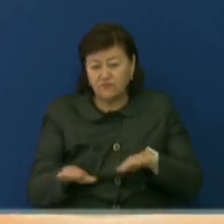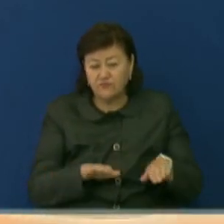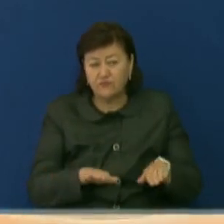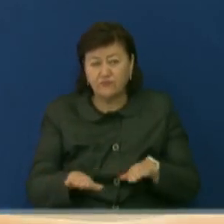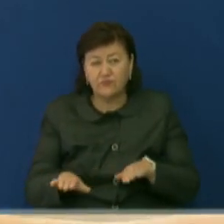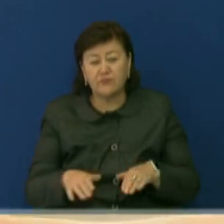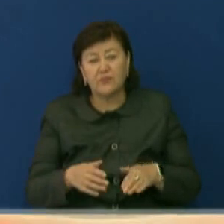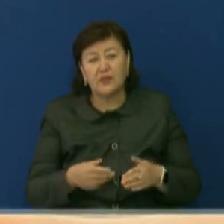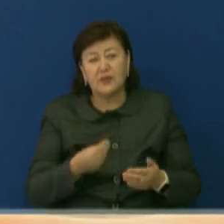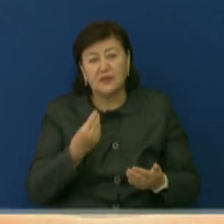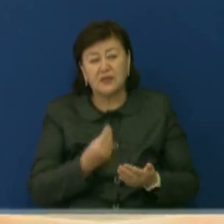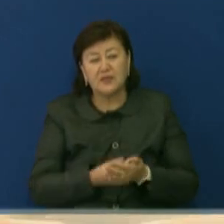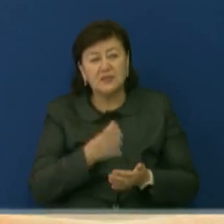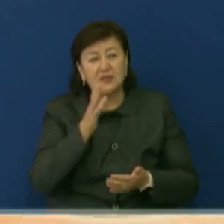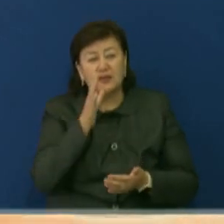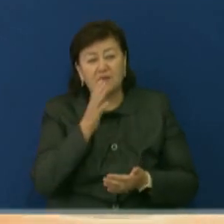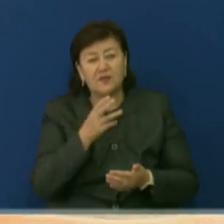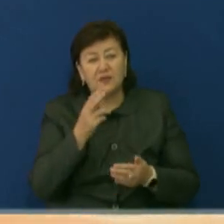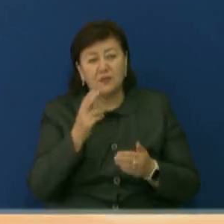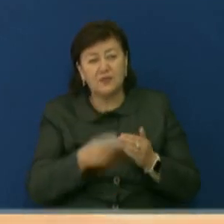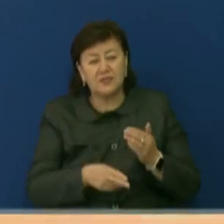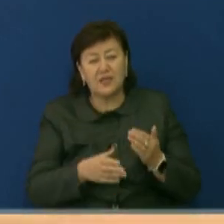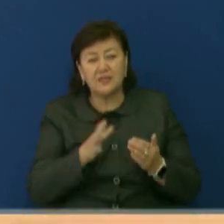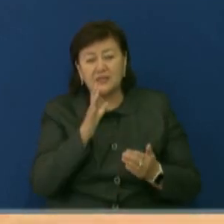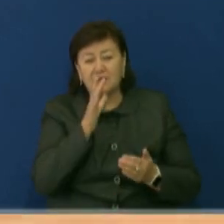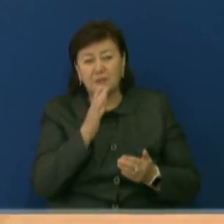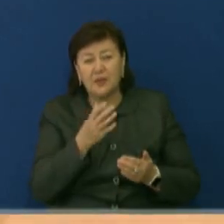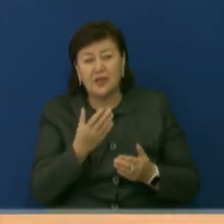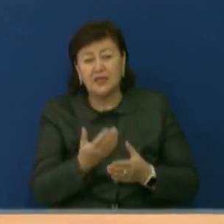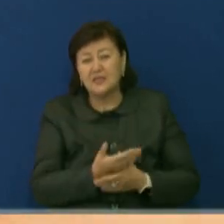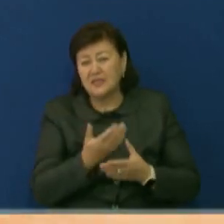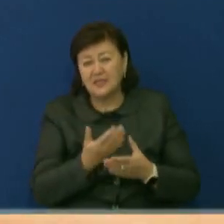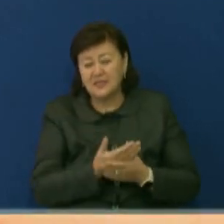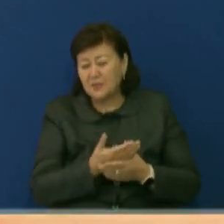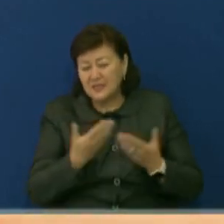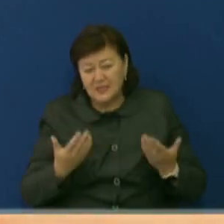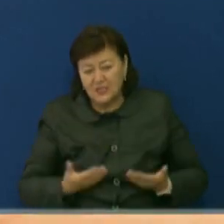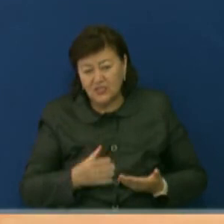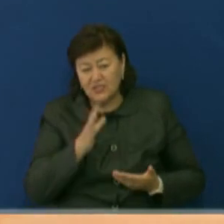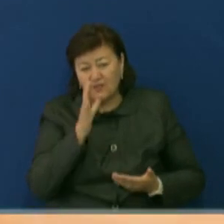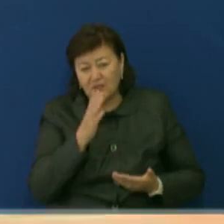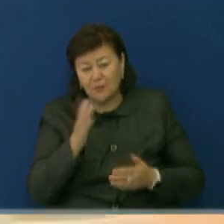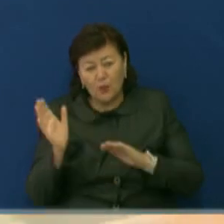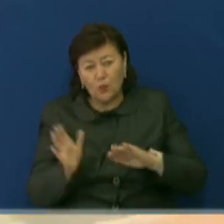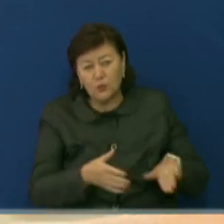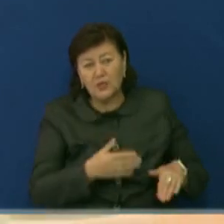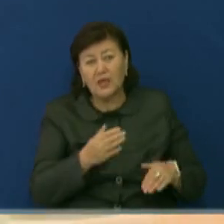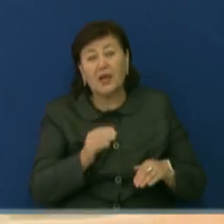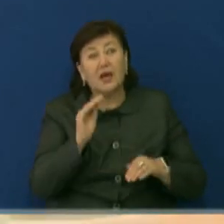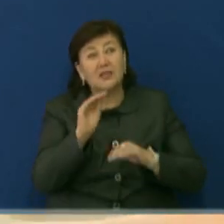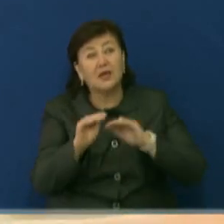минуты зачастую тратятся на спасение, не на спасение человеческих жизней и эвакуацию, а на